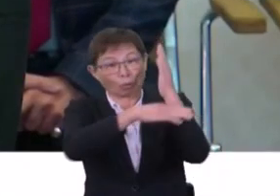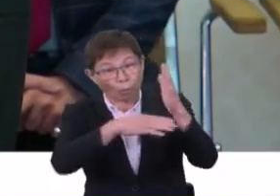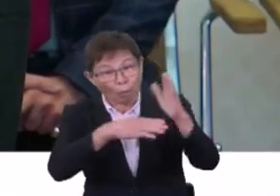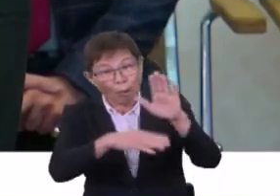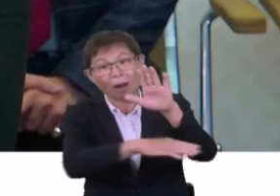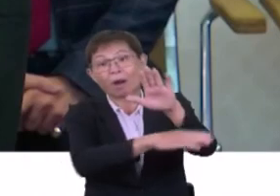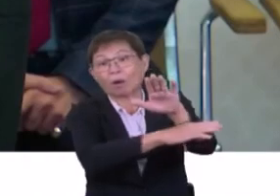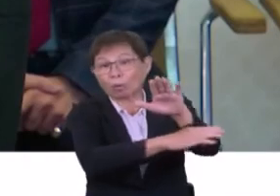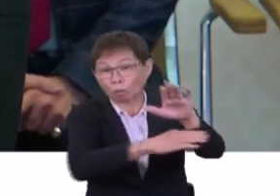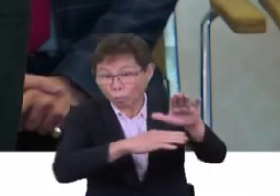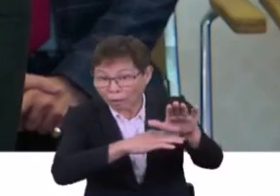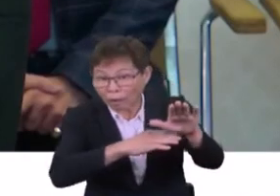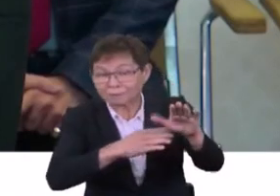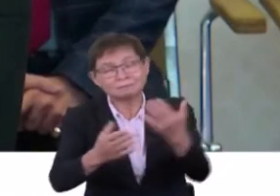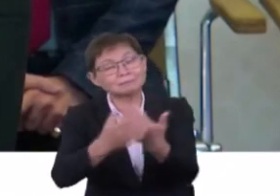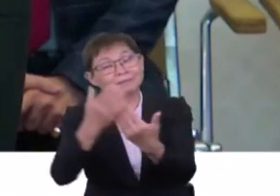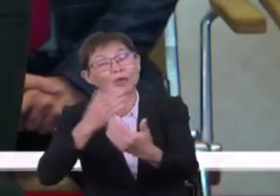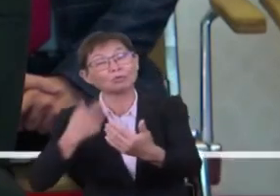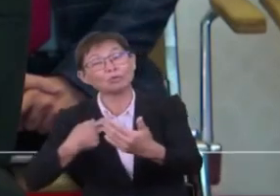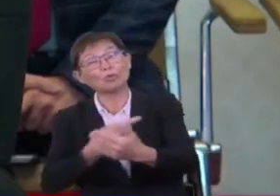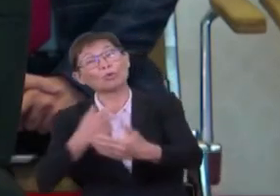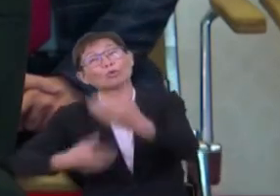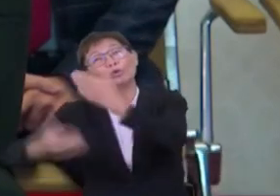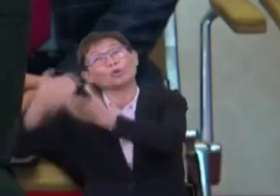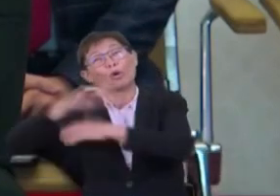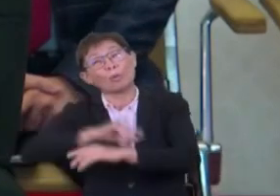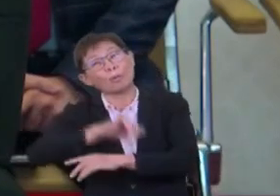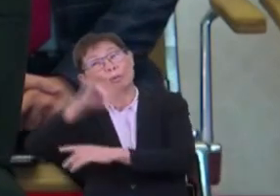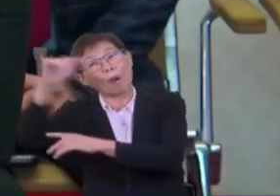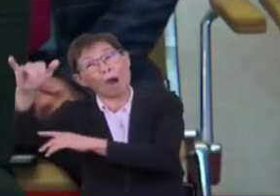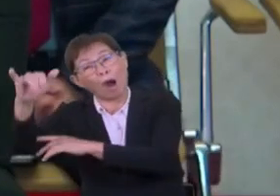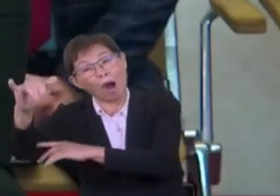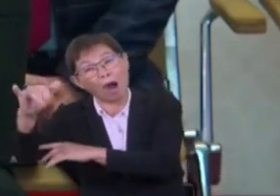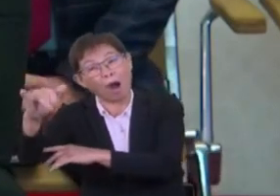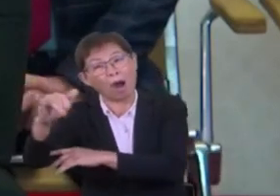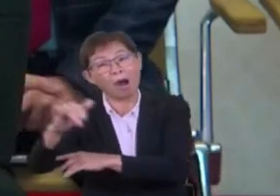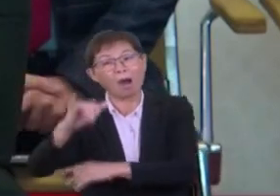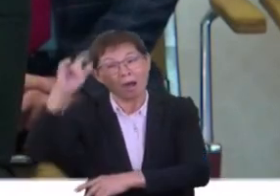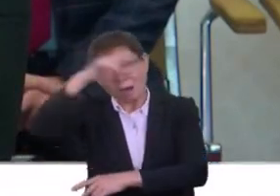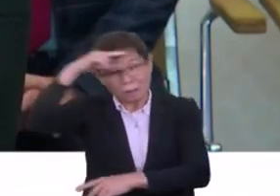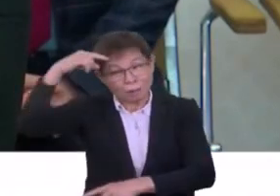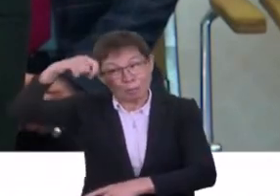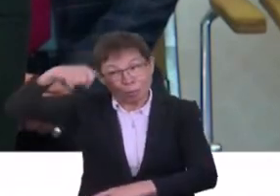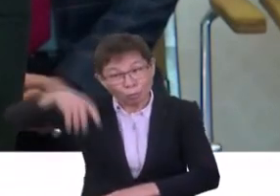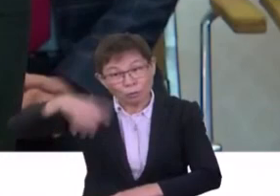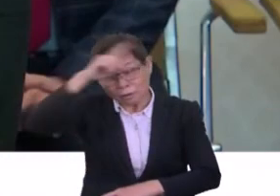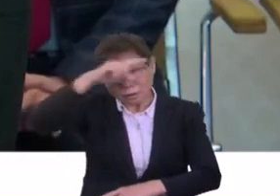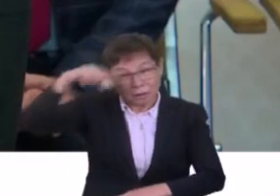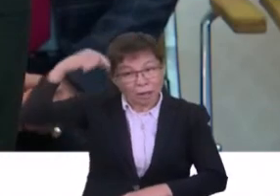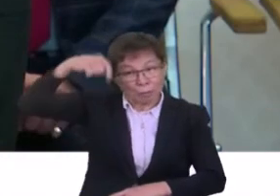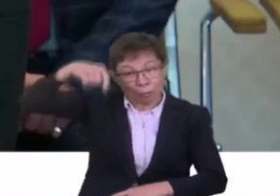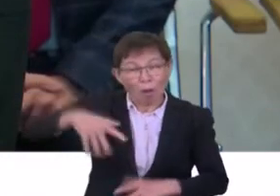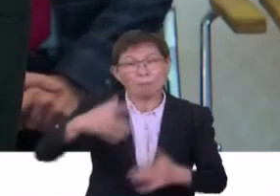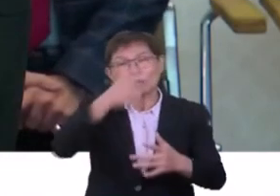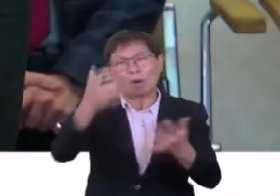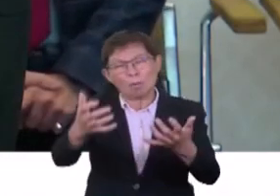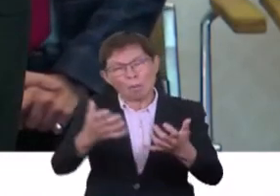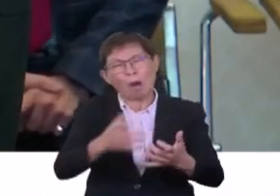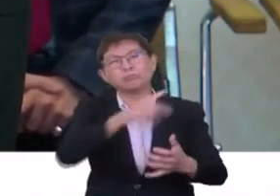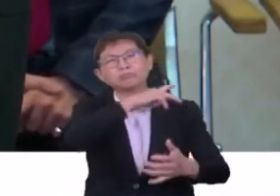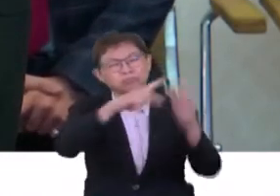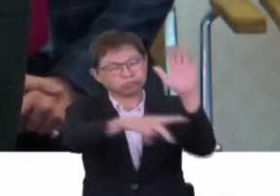Kita terpaksa ke kemudian dan sebagainya trado mereka yang yang mau berkorban ini